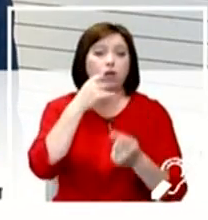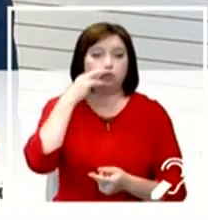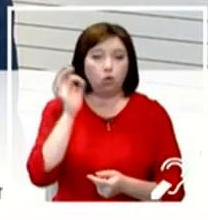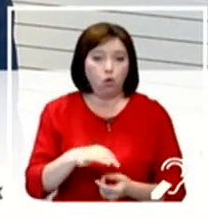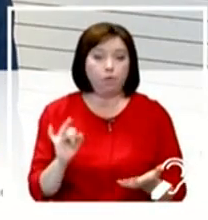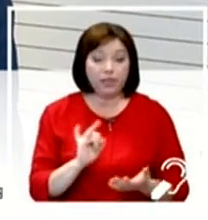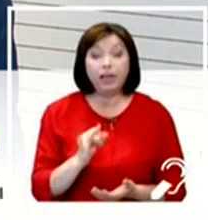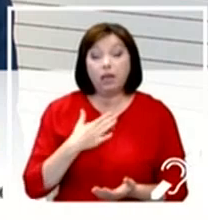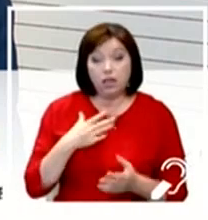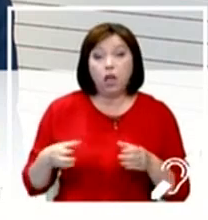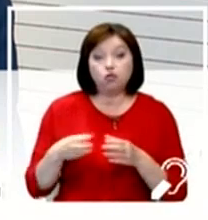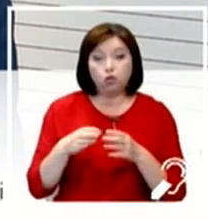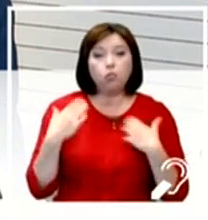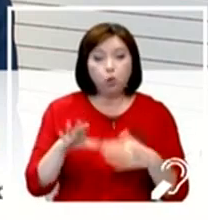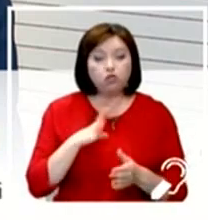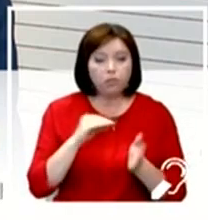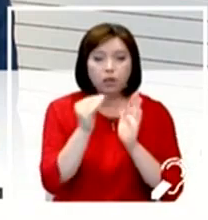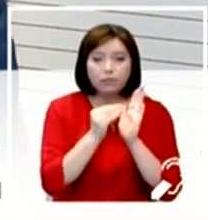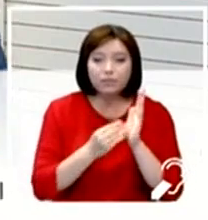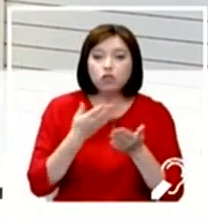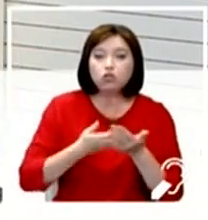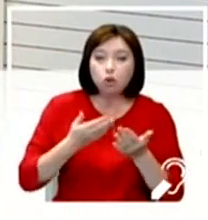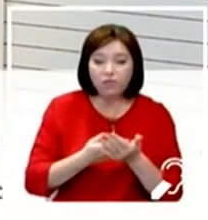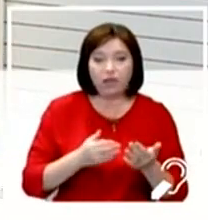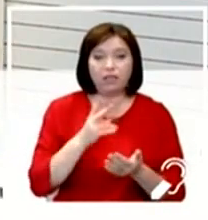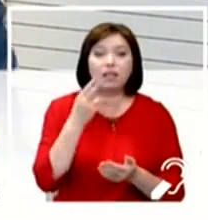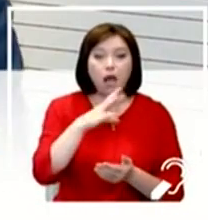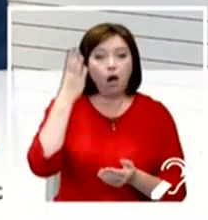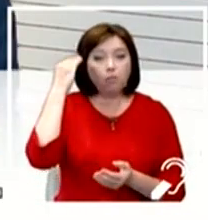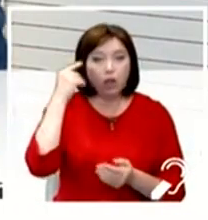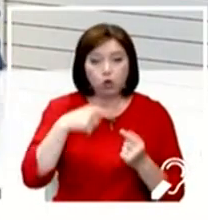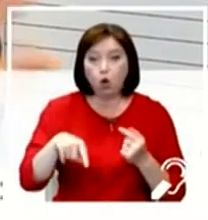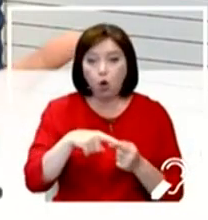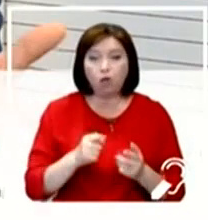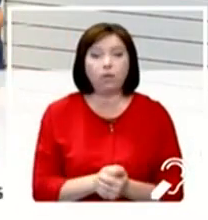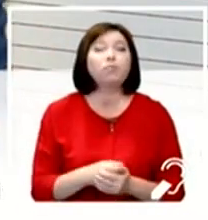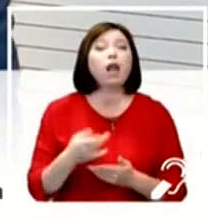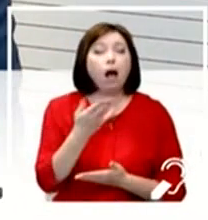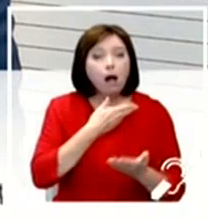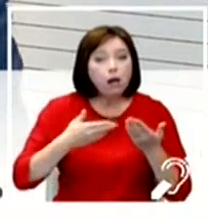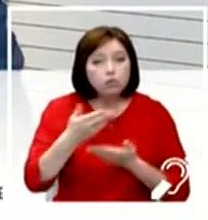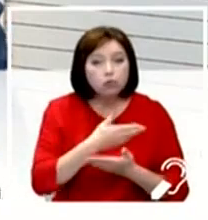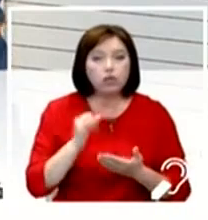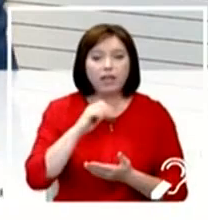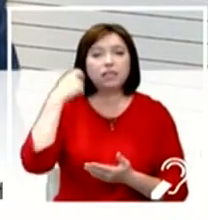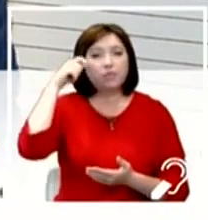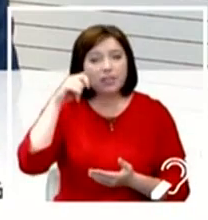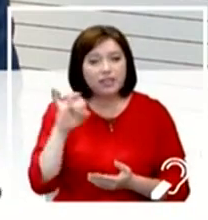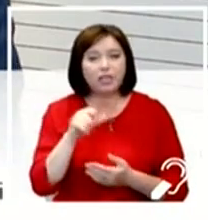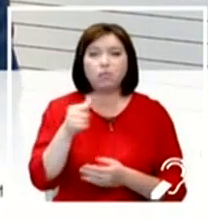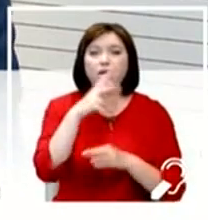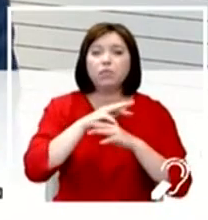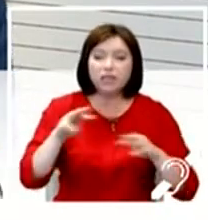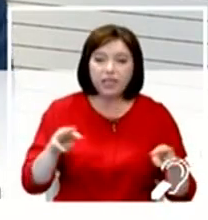noastră a făcut Deja recomandări către autoritățile de la Chișinău la am discutat și cu doamna președinte și cu primul